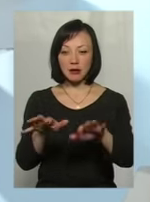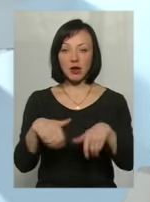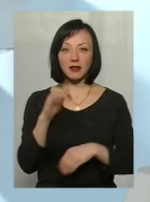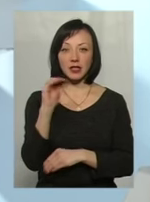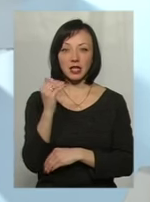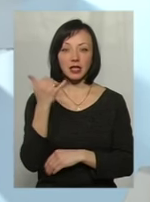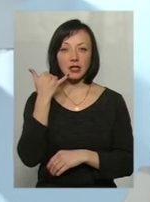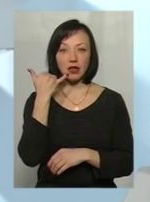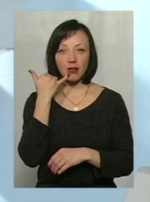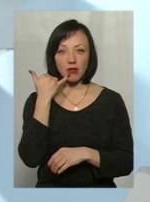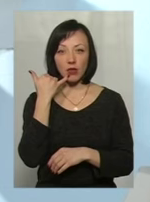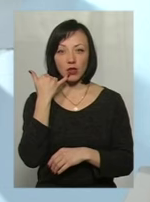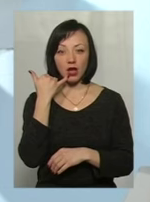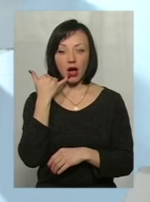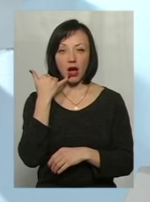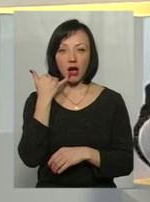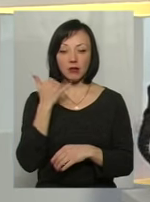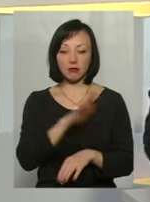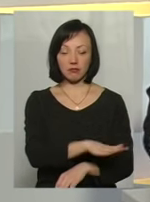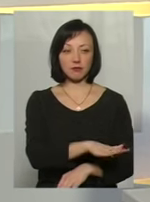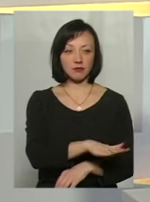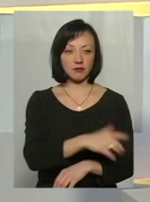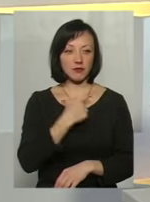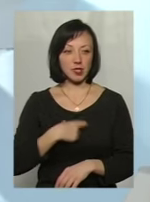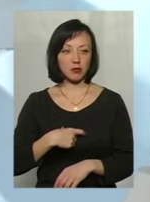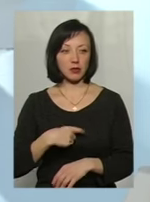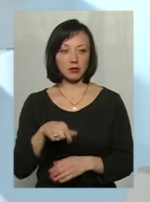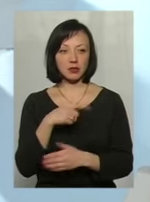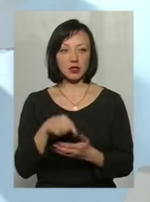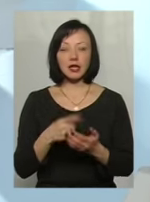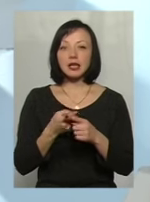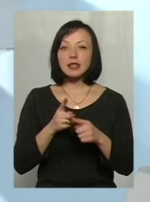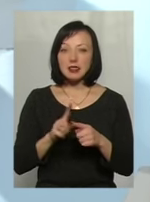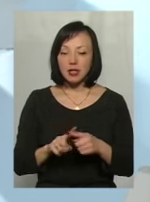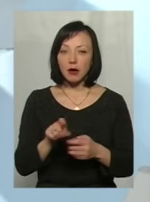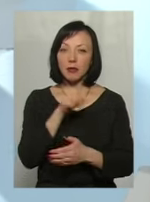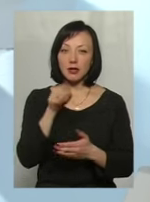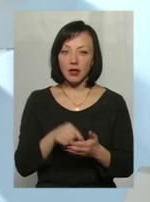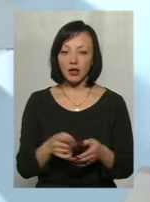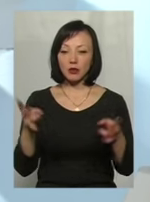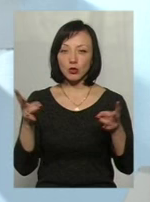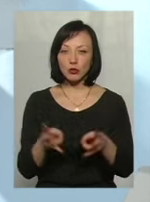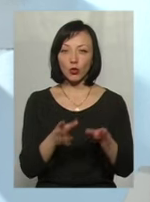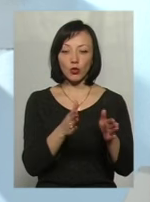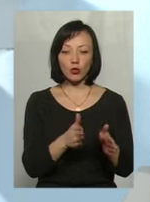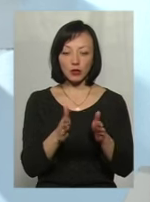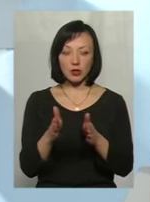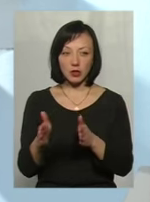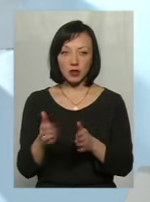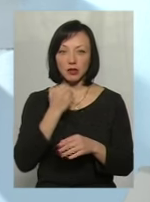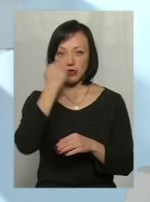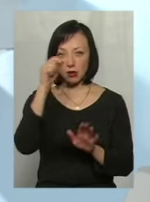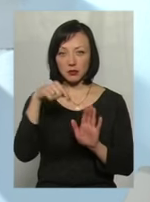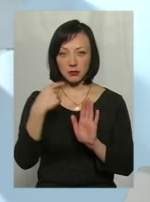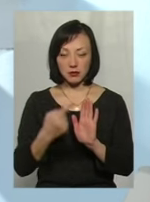і на час уроку його там... Це питання потребує внормування. От дякую, власне, що ви його підняли. Це